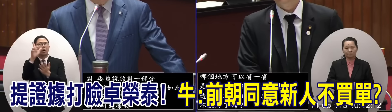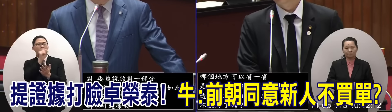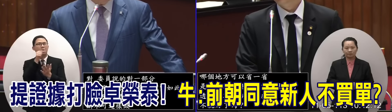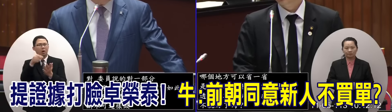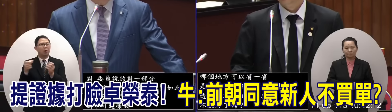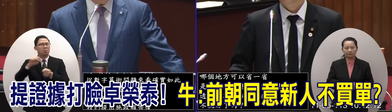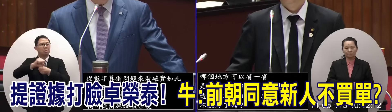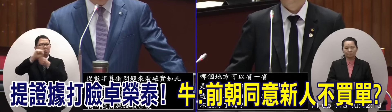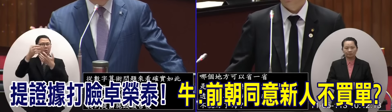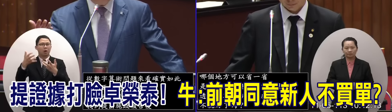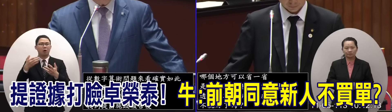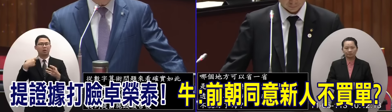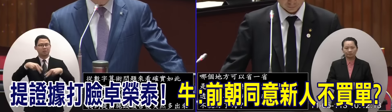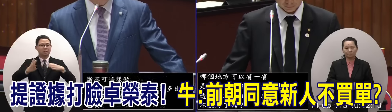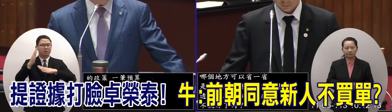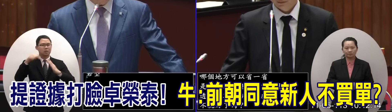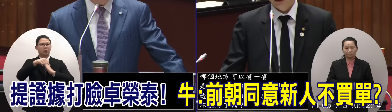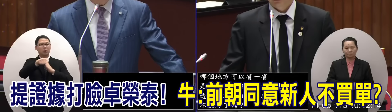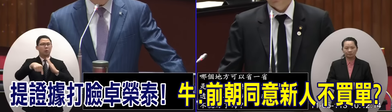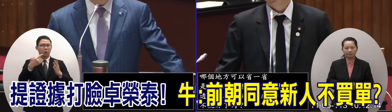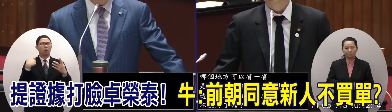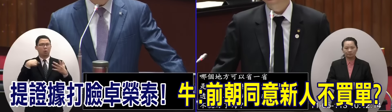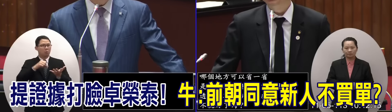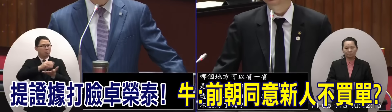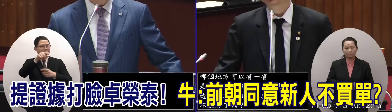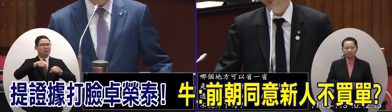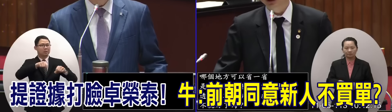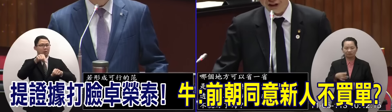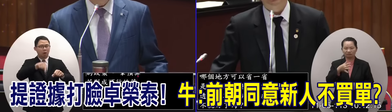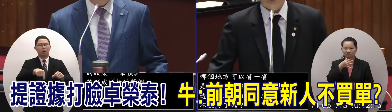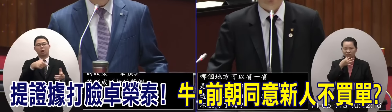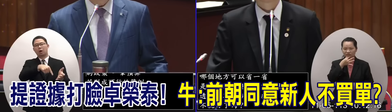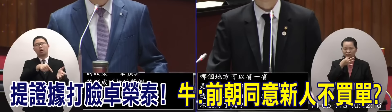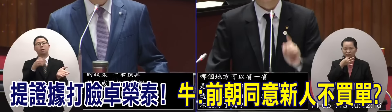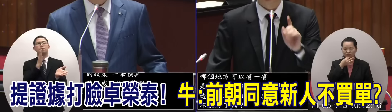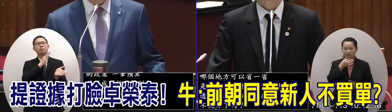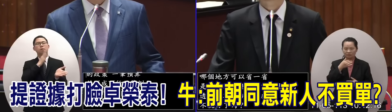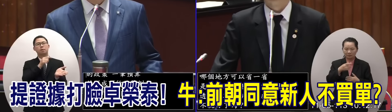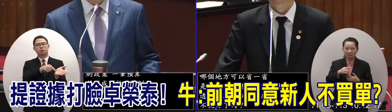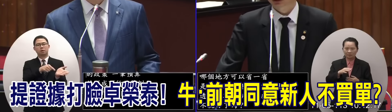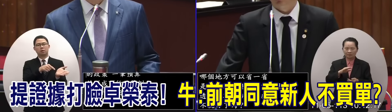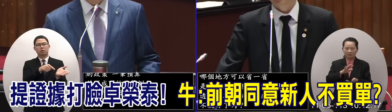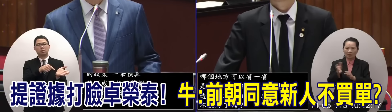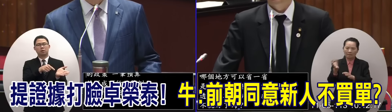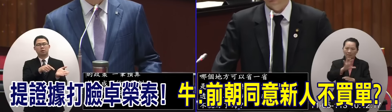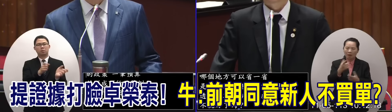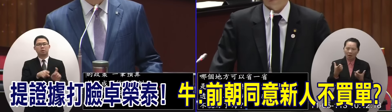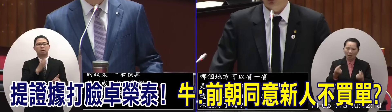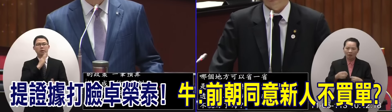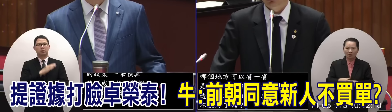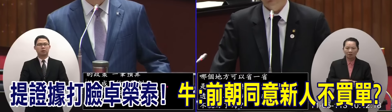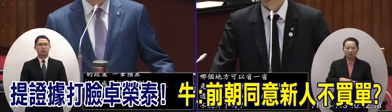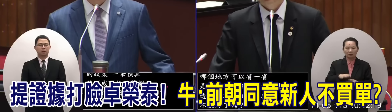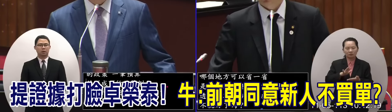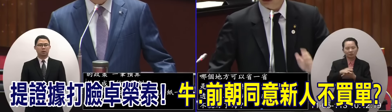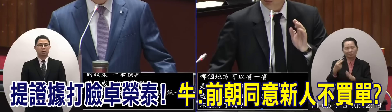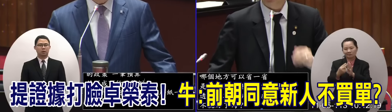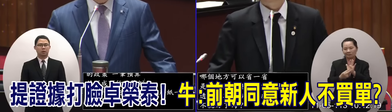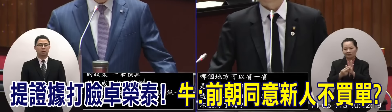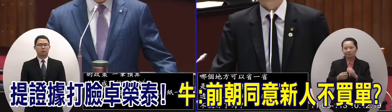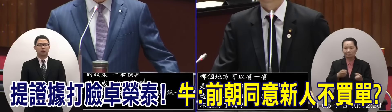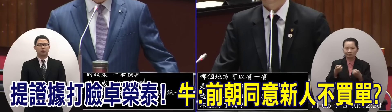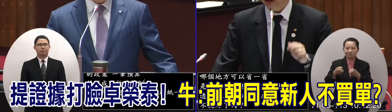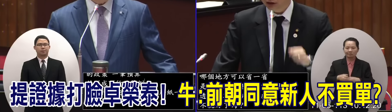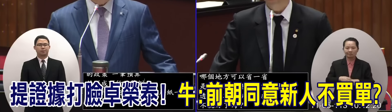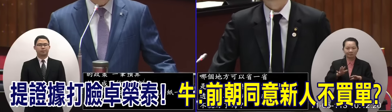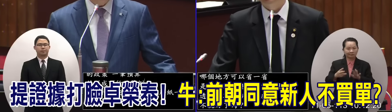的施政报告那变成废纸一张了。 你担心形成惯例这个事情，我们最后的时候花一点点时间来做讨论。但我现在目前